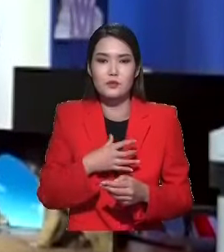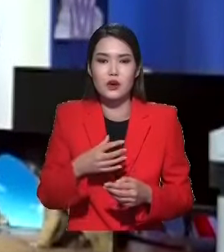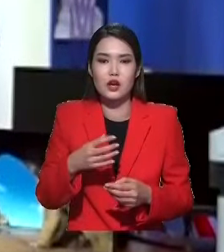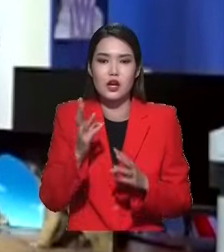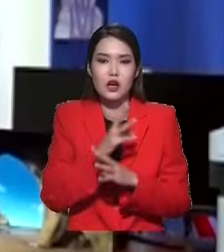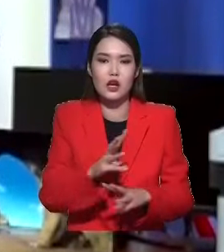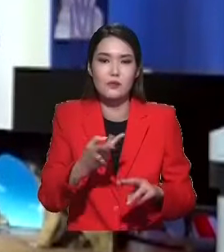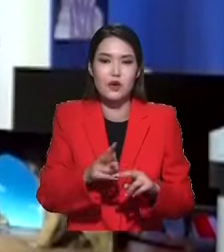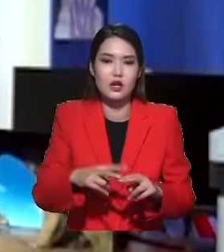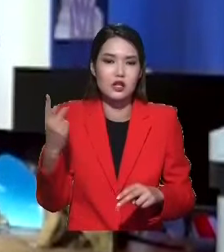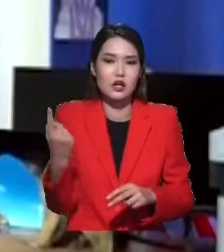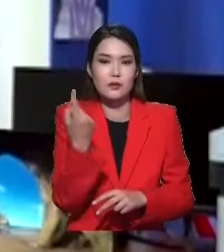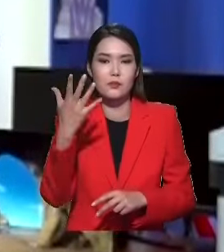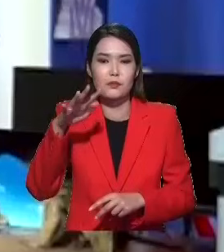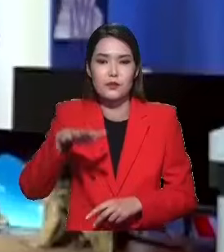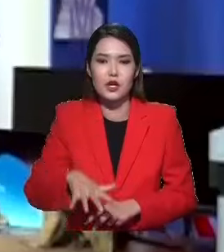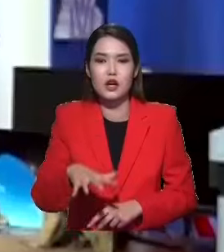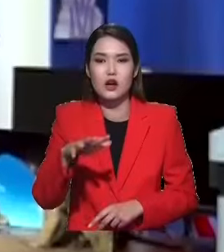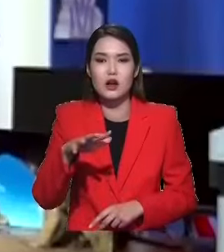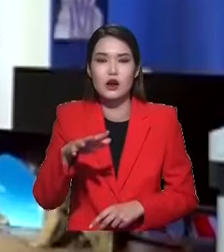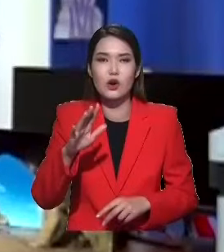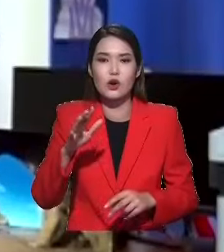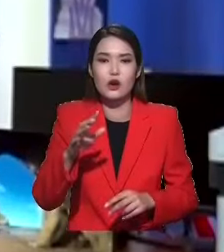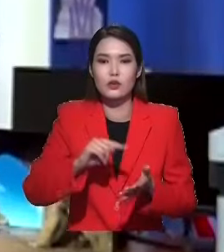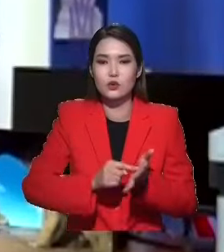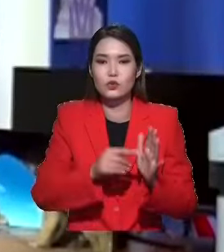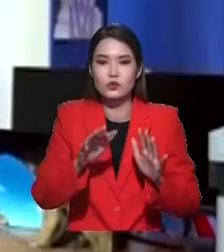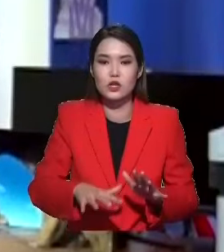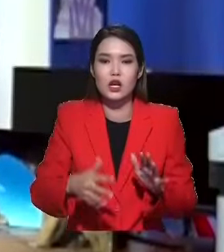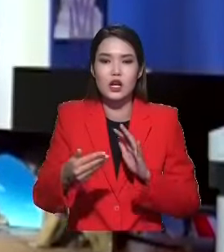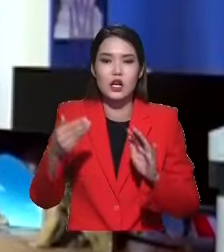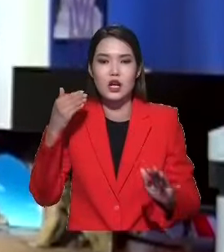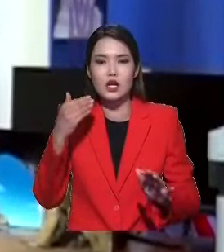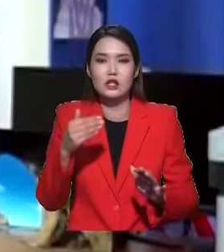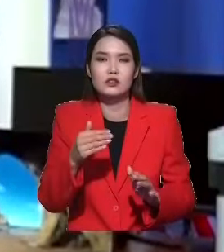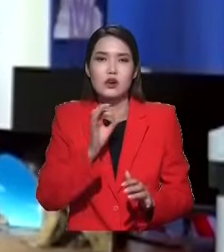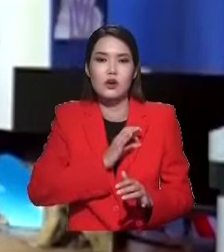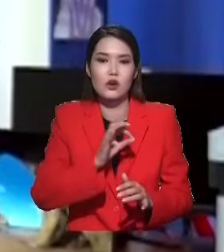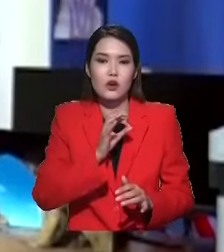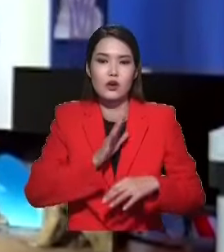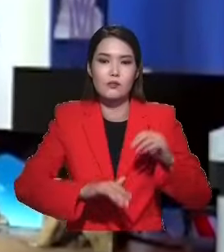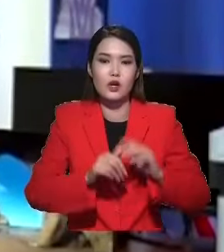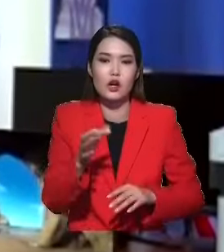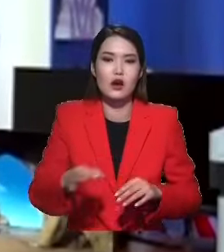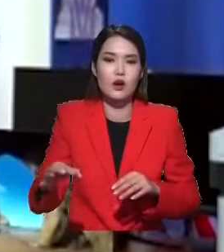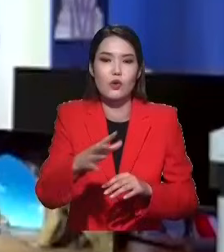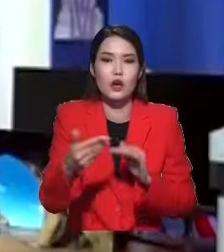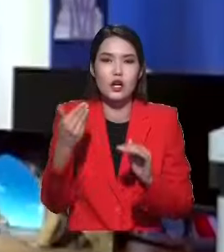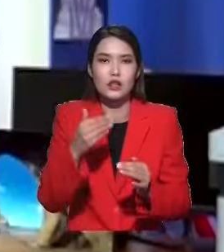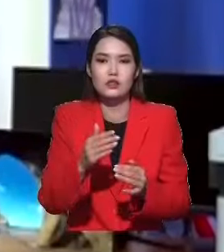осы 1-наурыз айының 1-ші онкүндігінде алдын ала гидроболжамды, трансшекаралық өзендер бойынша алдын ала